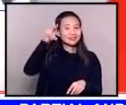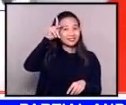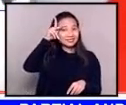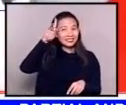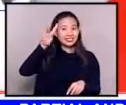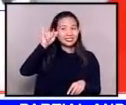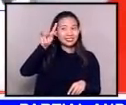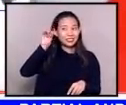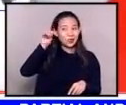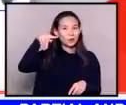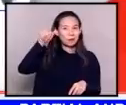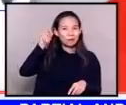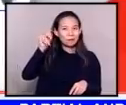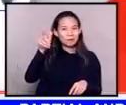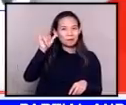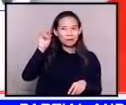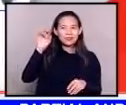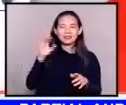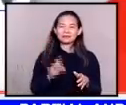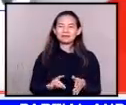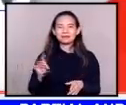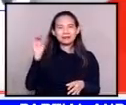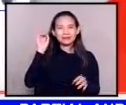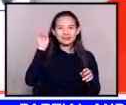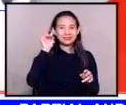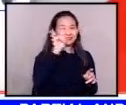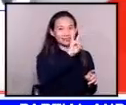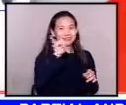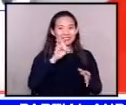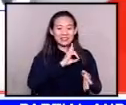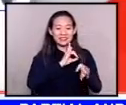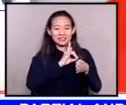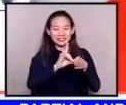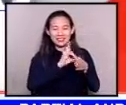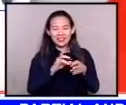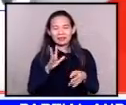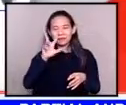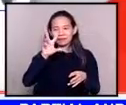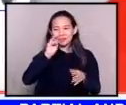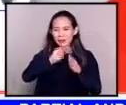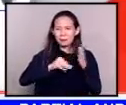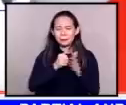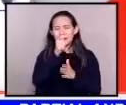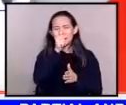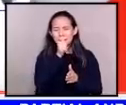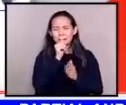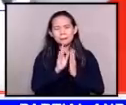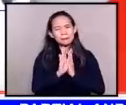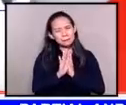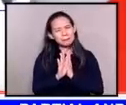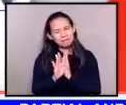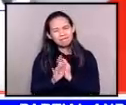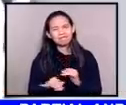manager ng Ocho Derecho, 30 minutes siyang pumila. 30 minutes niyang chinaga yung pila hanggang sa makaboto nga siya.